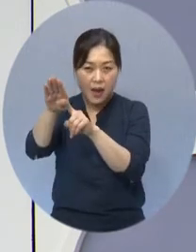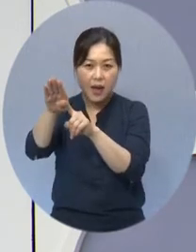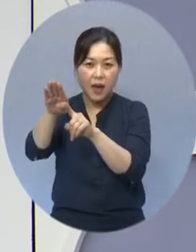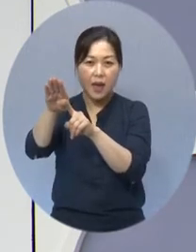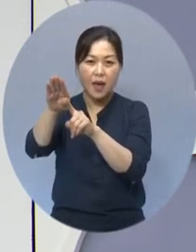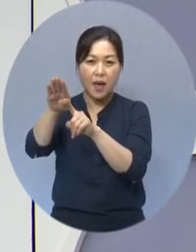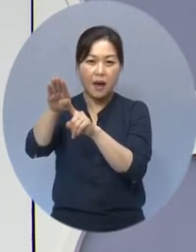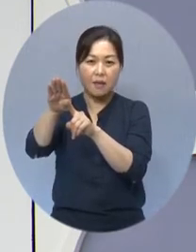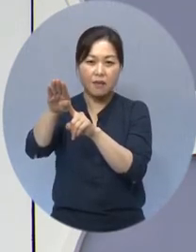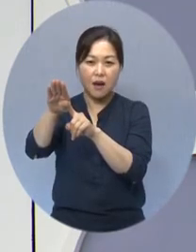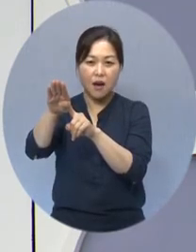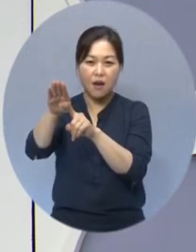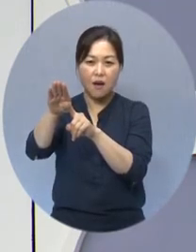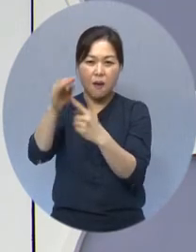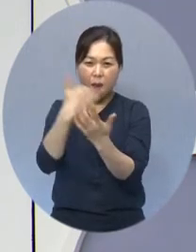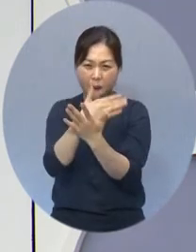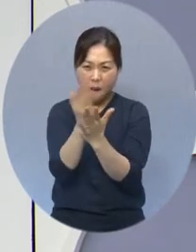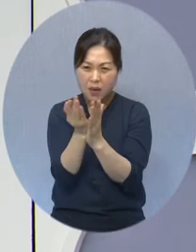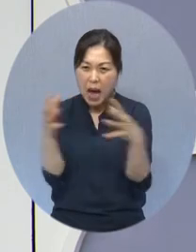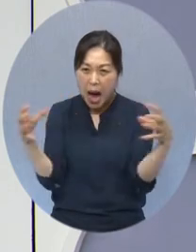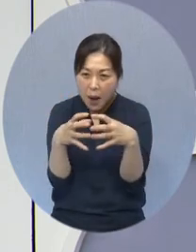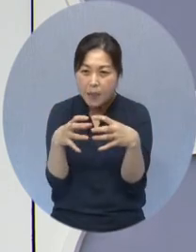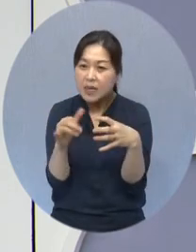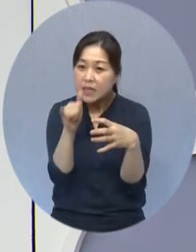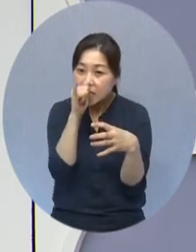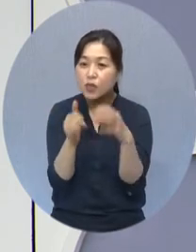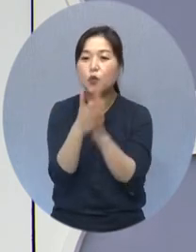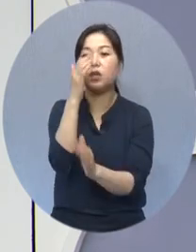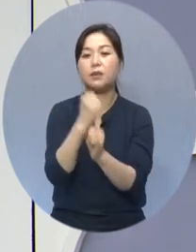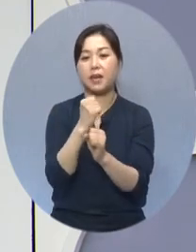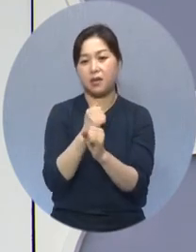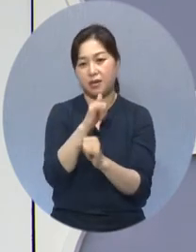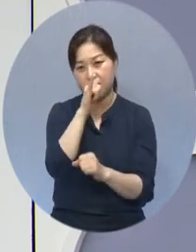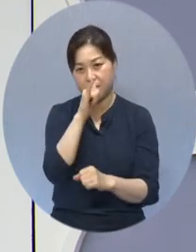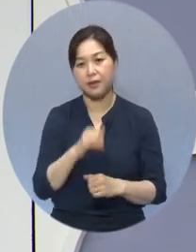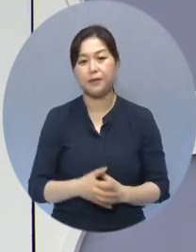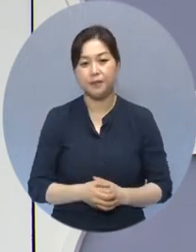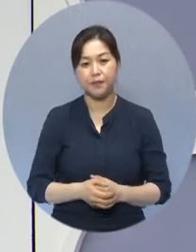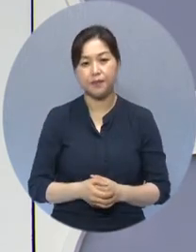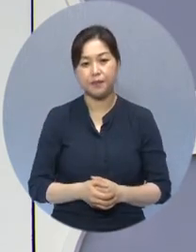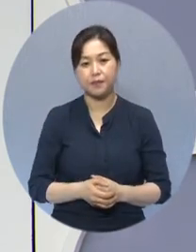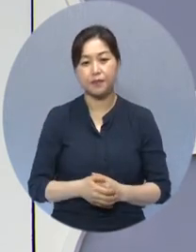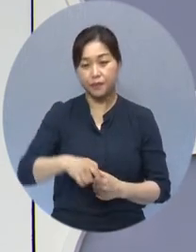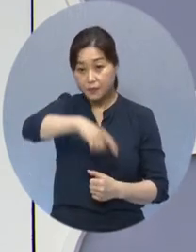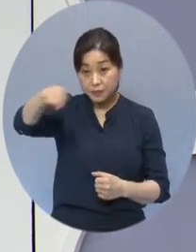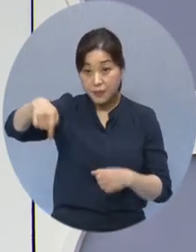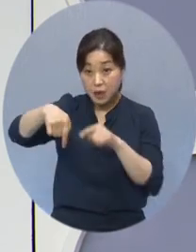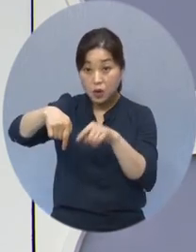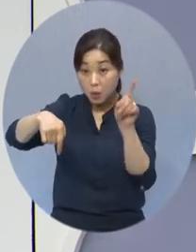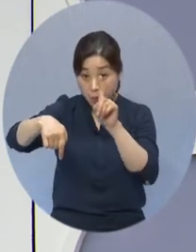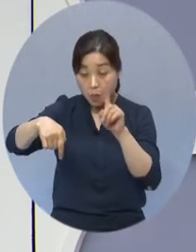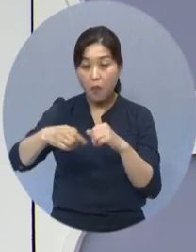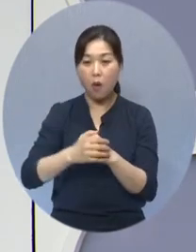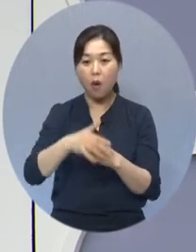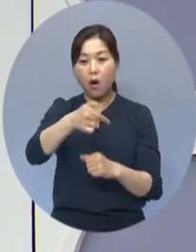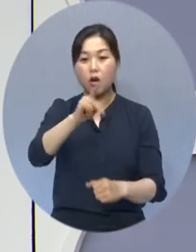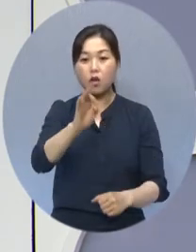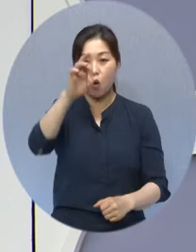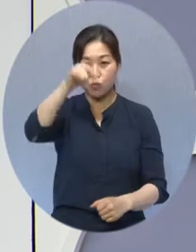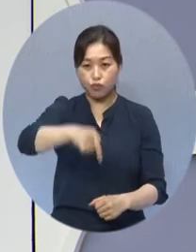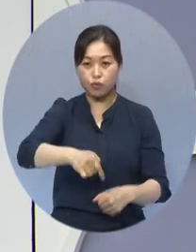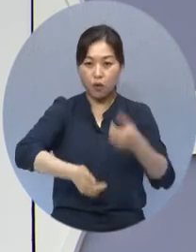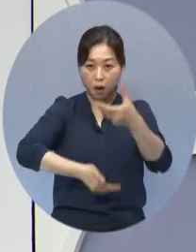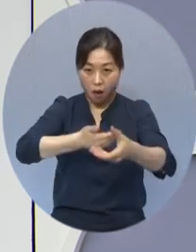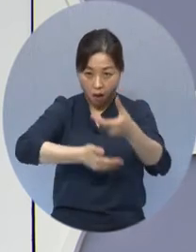복합자족도시로 조성이 될 거예요. 예. 그러면 거기는 경부 IC에서도 올라가고